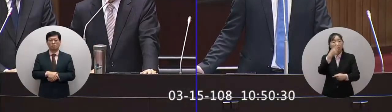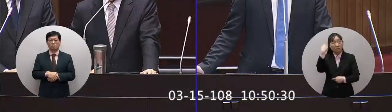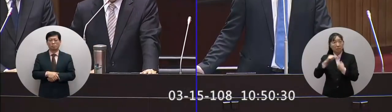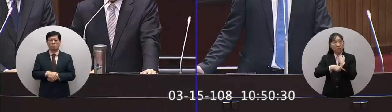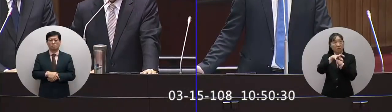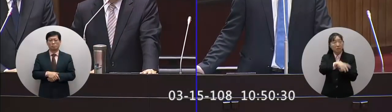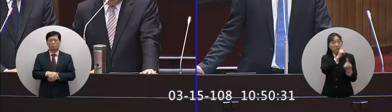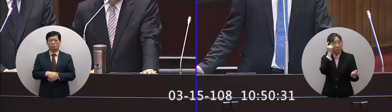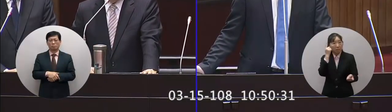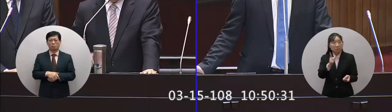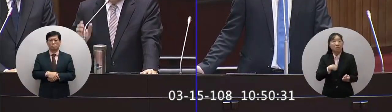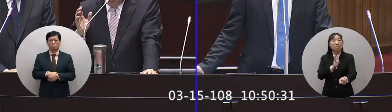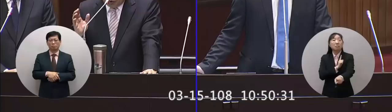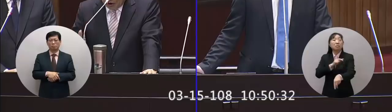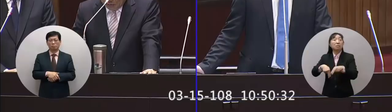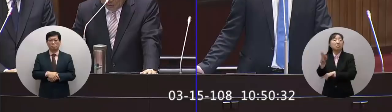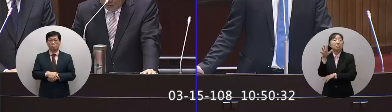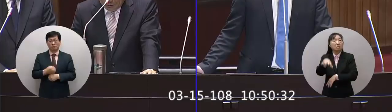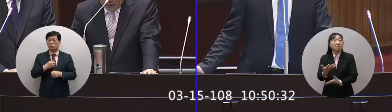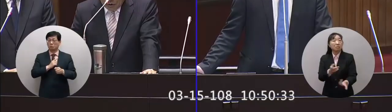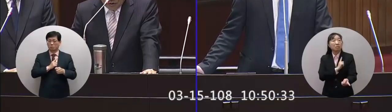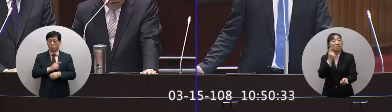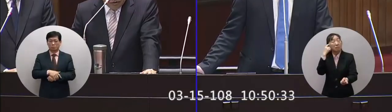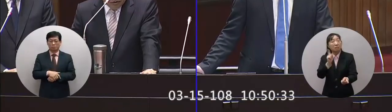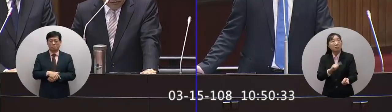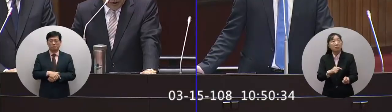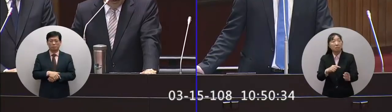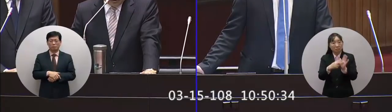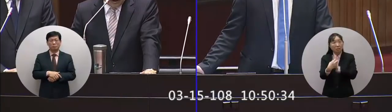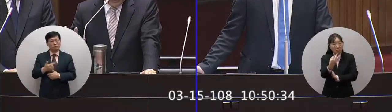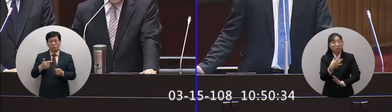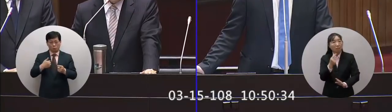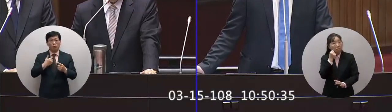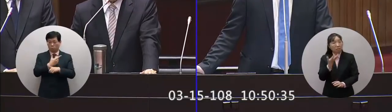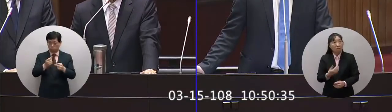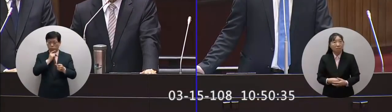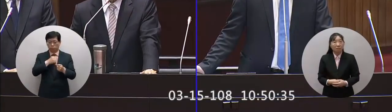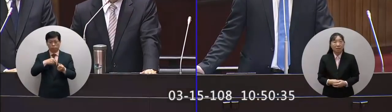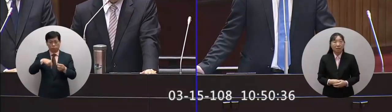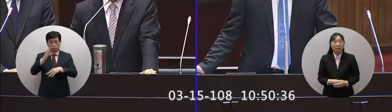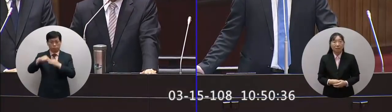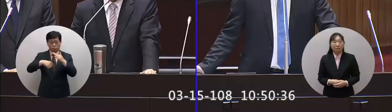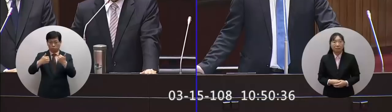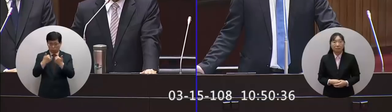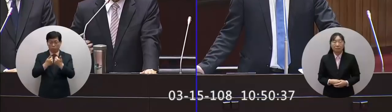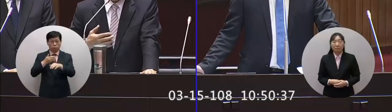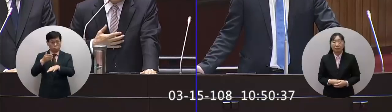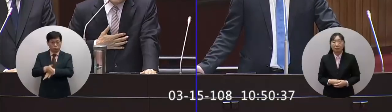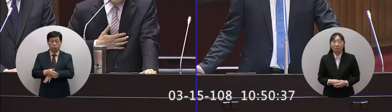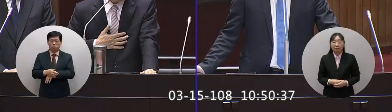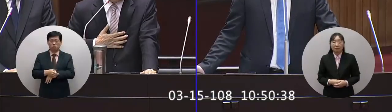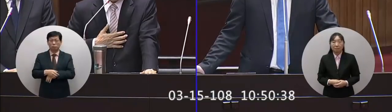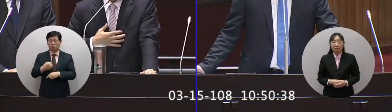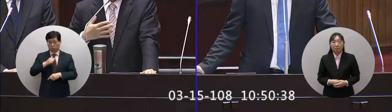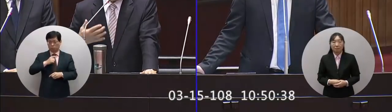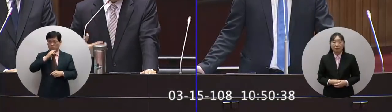立场，行政院的立场是什么？所以给大家一个清楚的答案，有这么困难吗？ 我都以行政院会通过，因为我现在